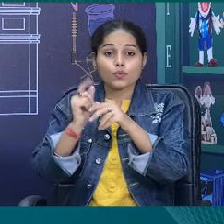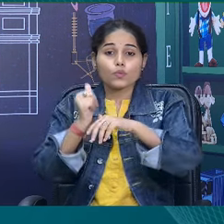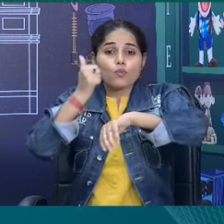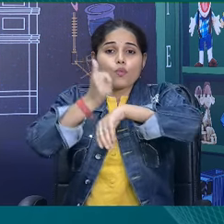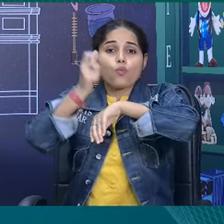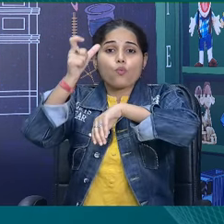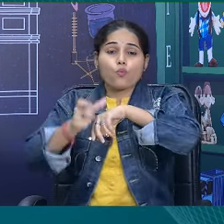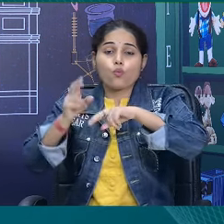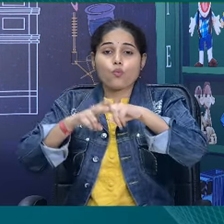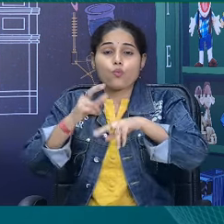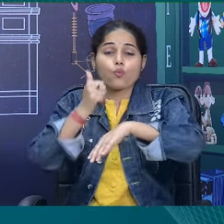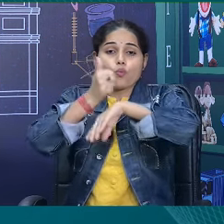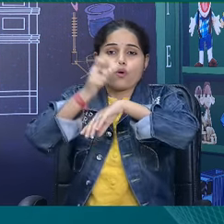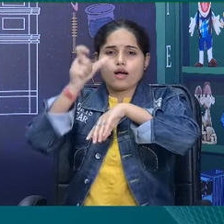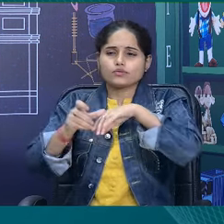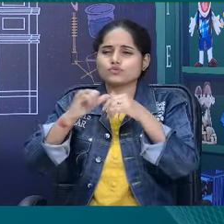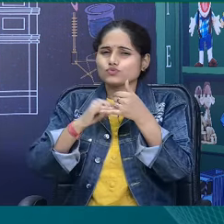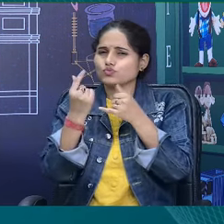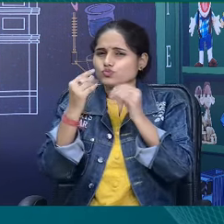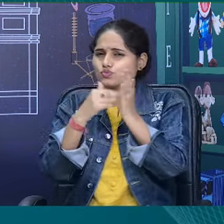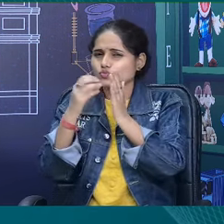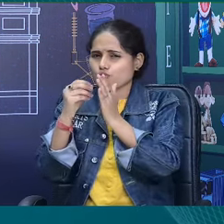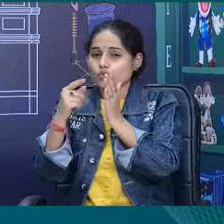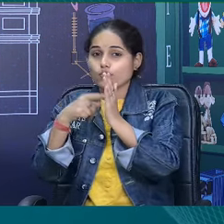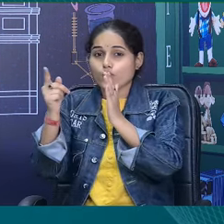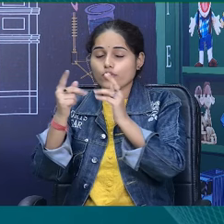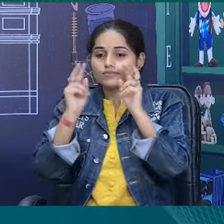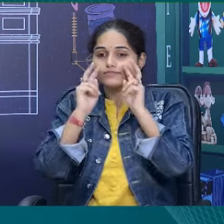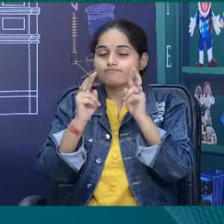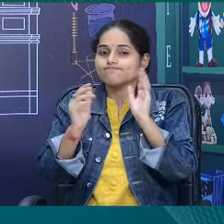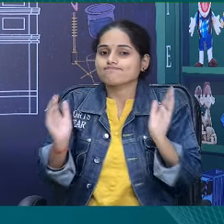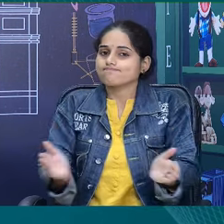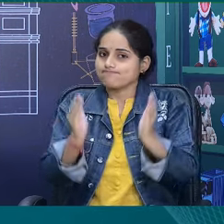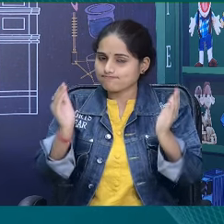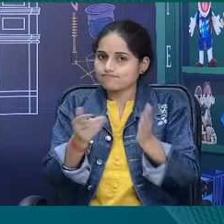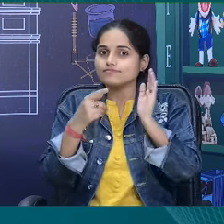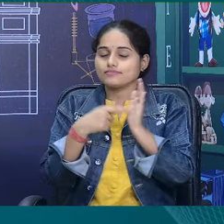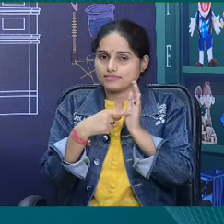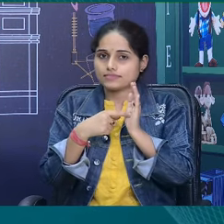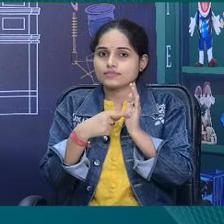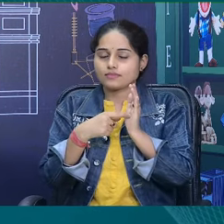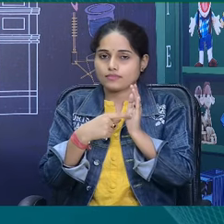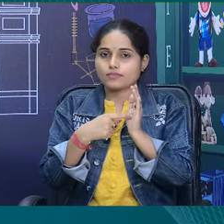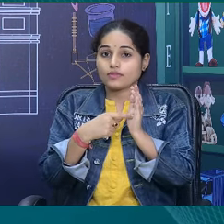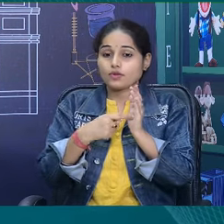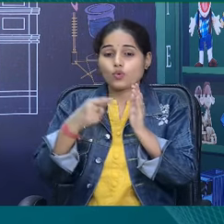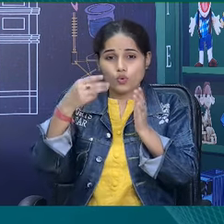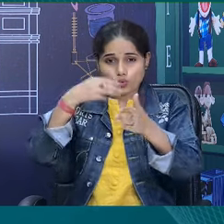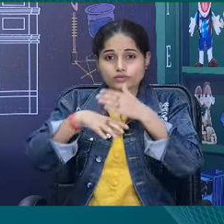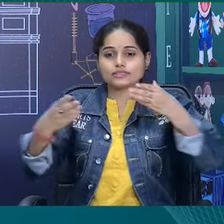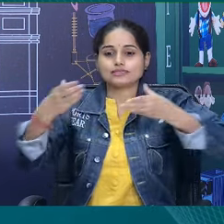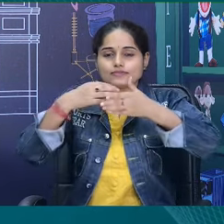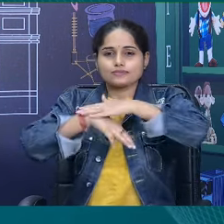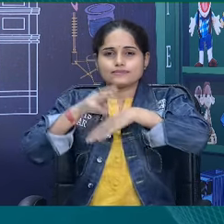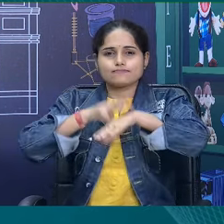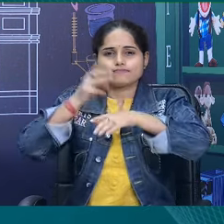वह सजो सूजा करके थे जिन्होंने इसका नेतृत्व किया था एंड द मेंबर्स ऑफ दिस प्रोग्रेसिव ग्रुप इज